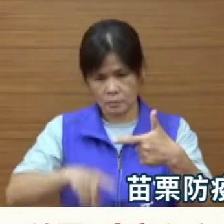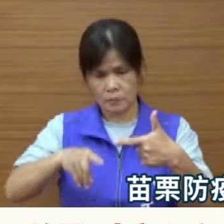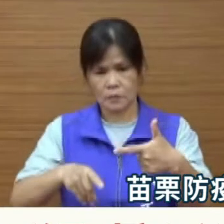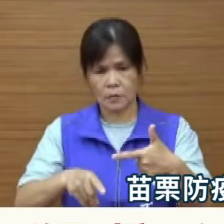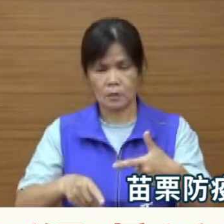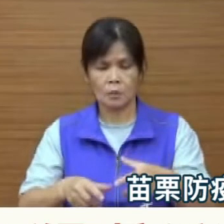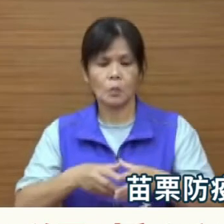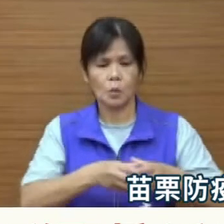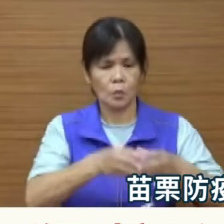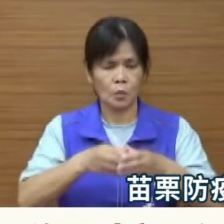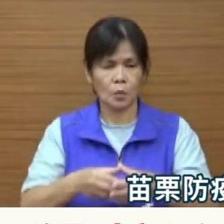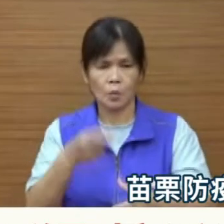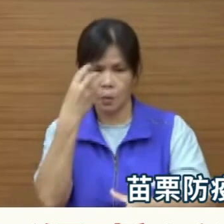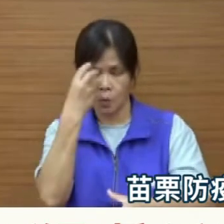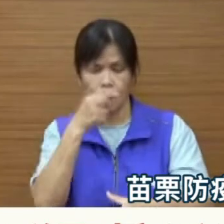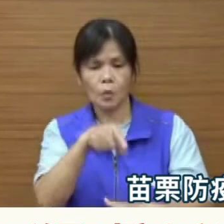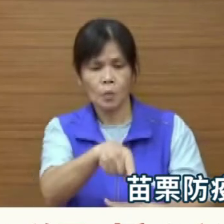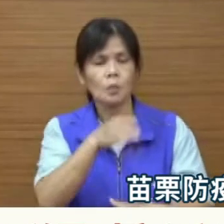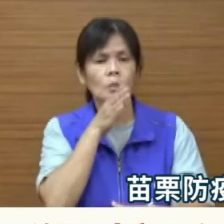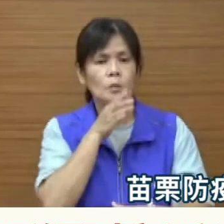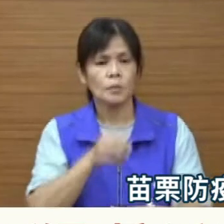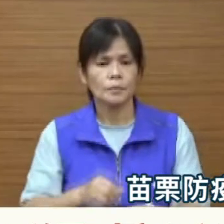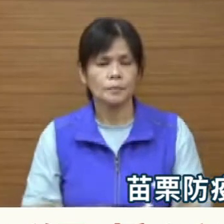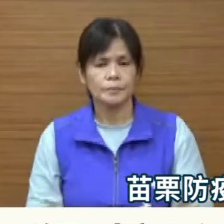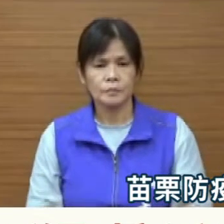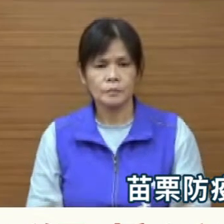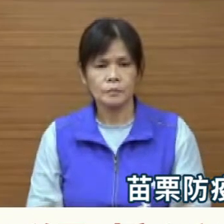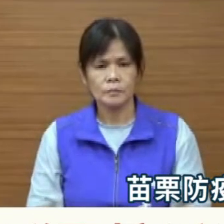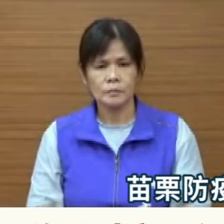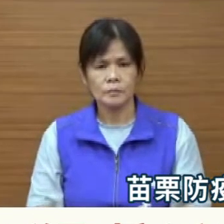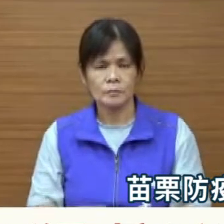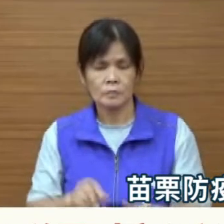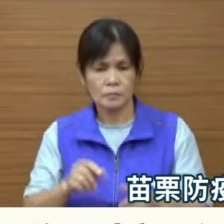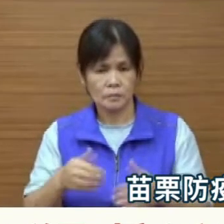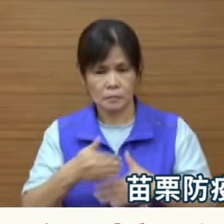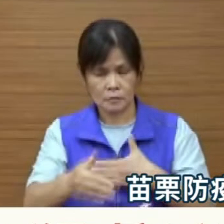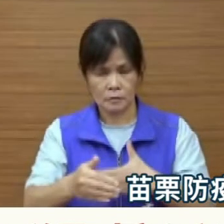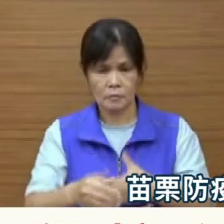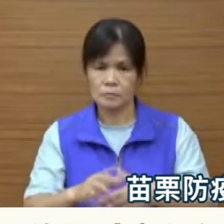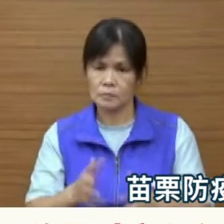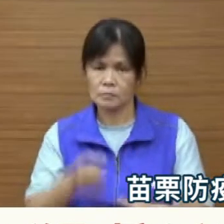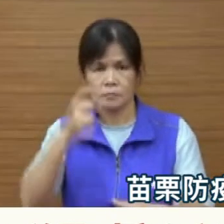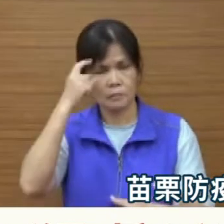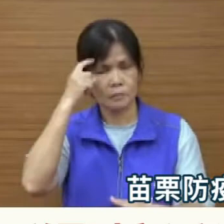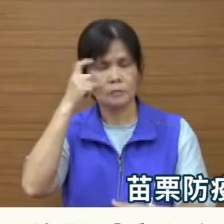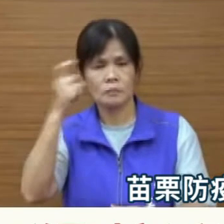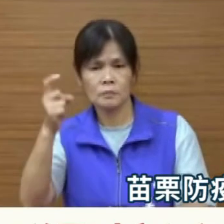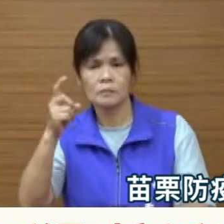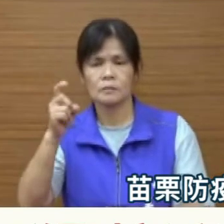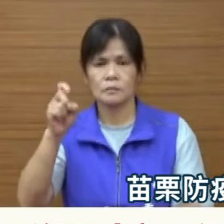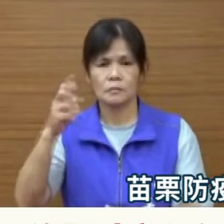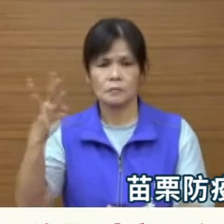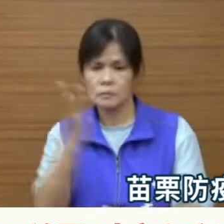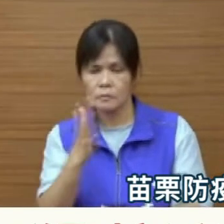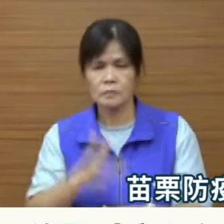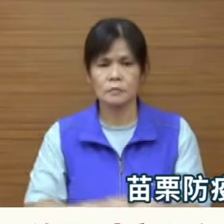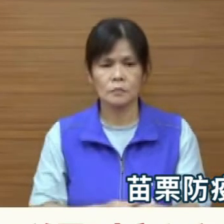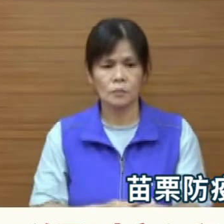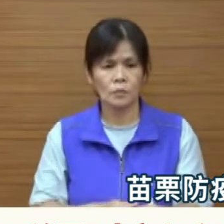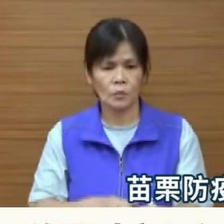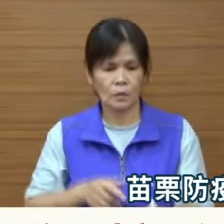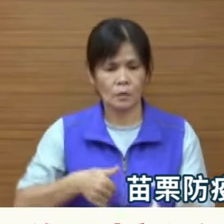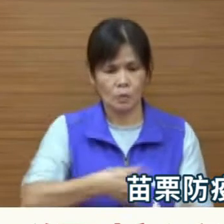隔离于集中检验所，10到14天的移工，那才一人一室隔离，所以没